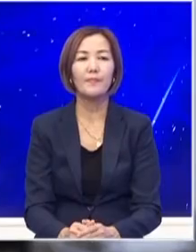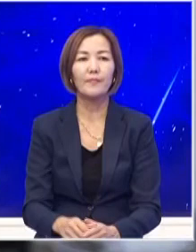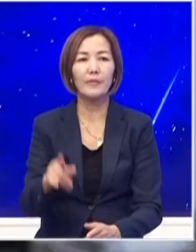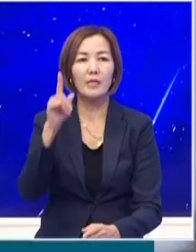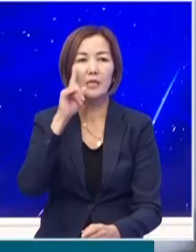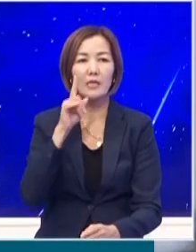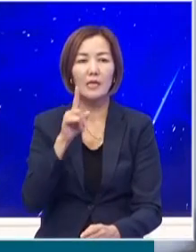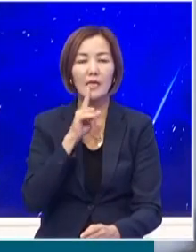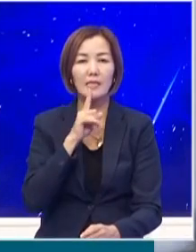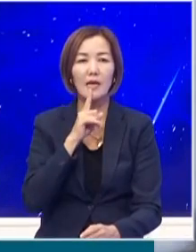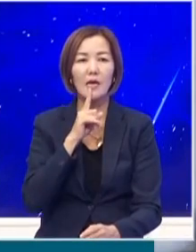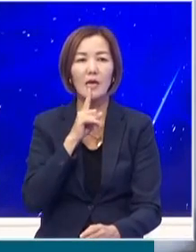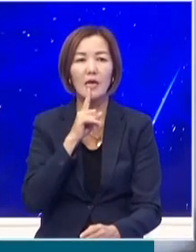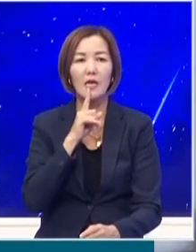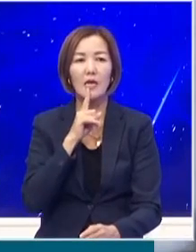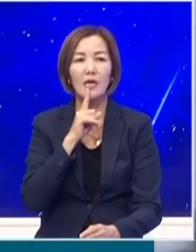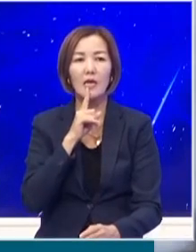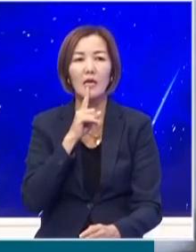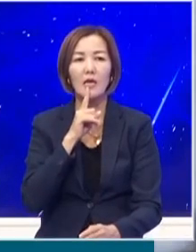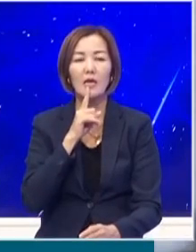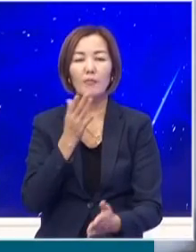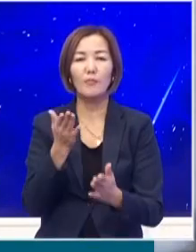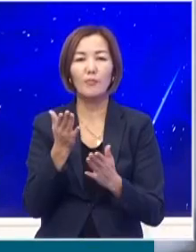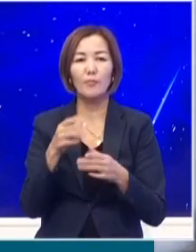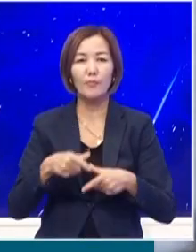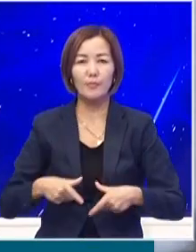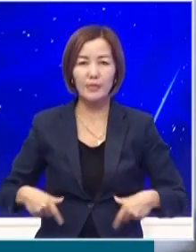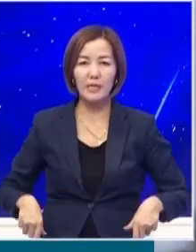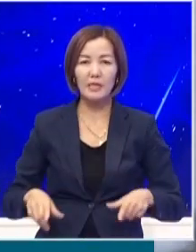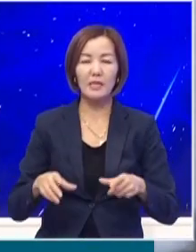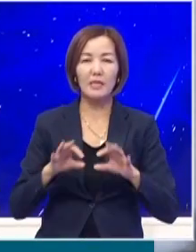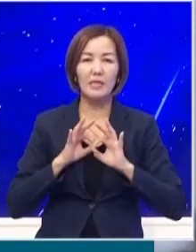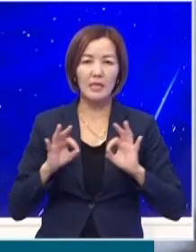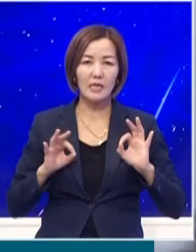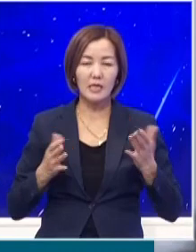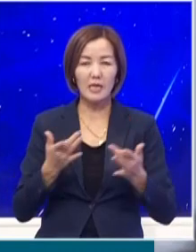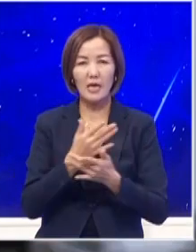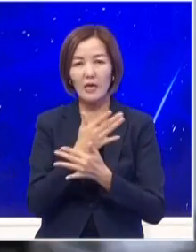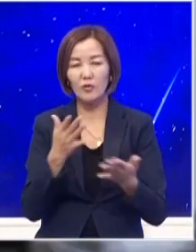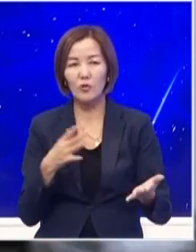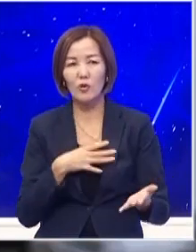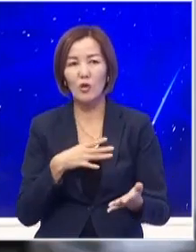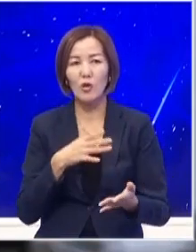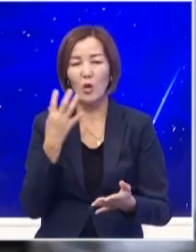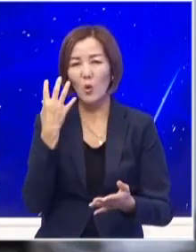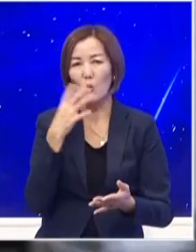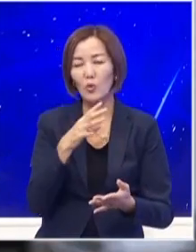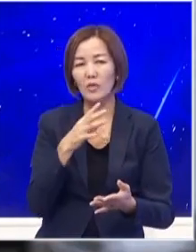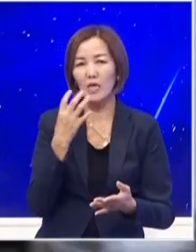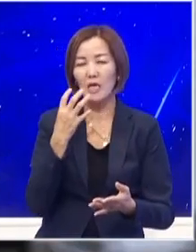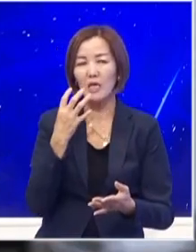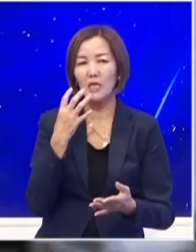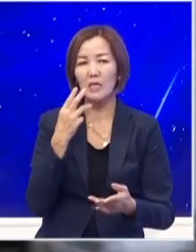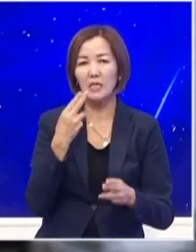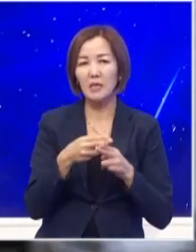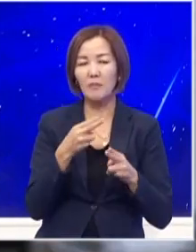Қазақ зергерлері көбінесе бұрынғы кезде өзіне қажет құрал саймандары отқа қыздырып отыр, өздері соғып алатын болған.